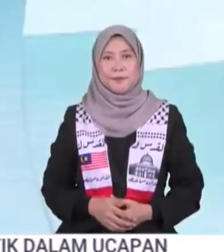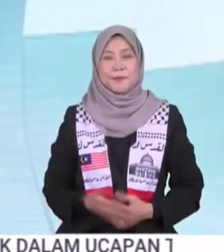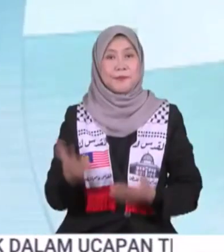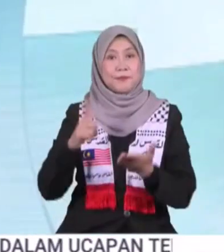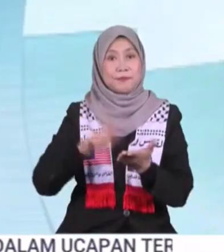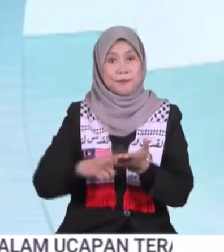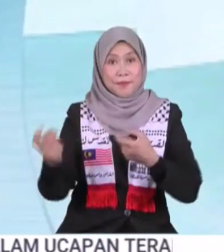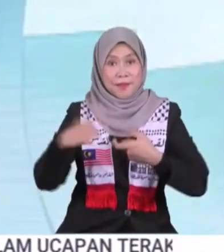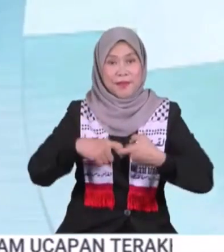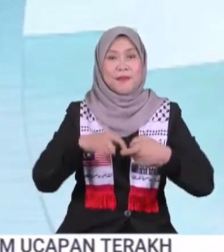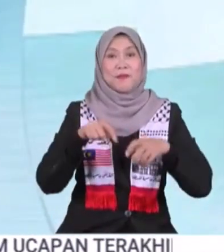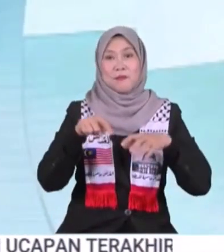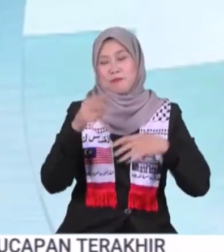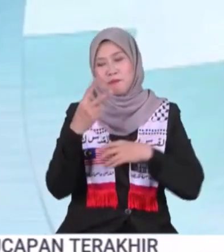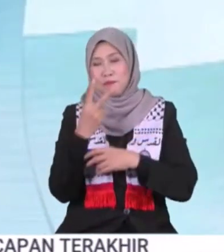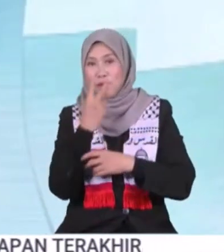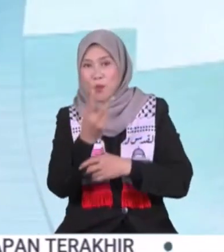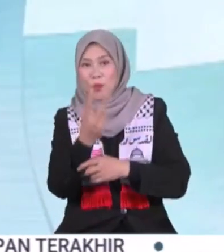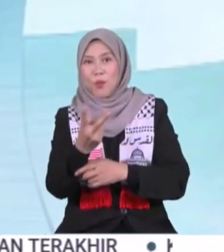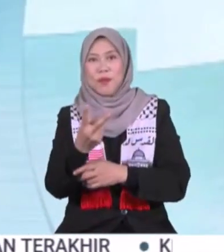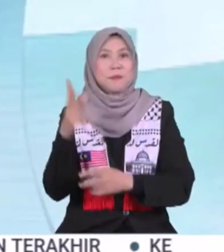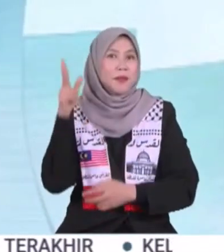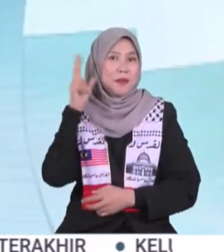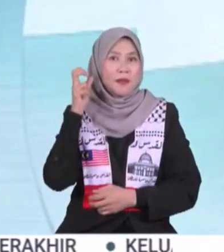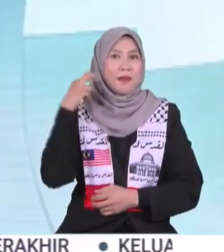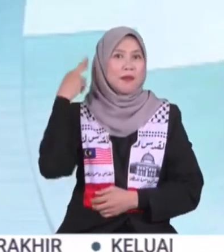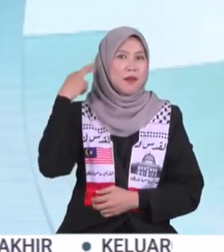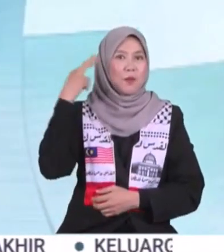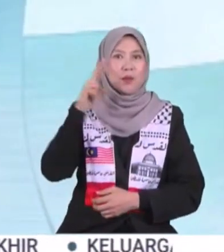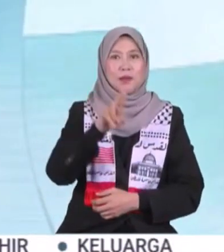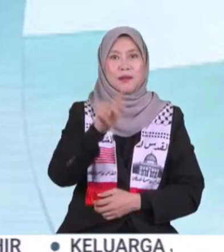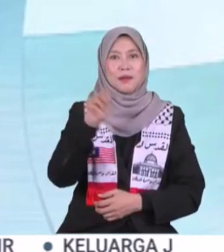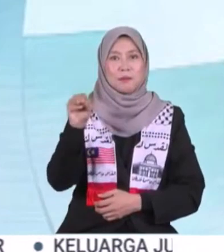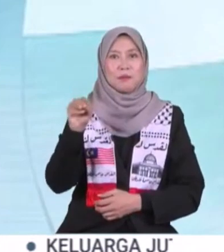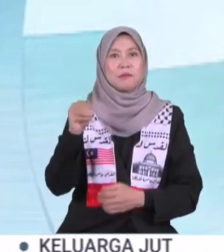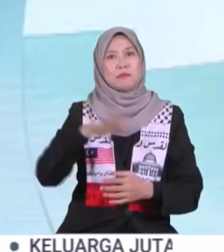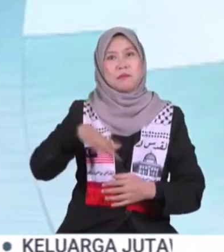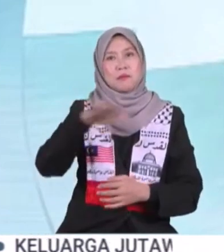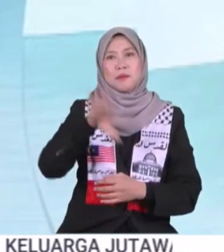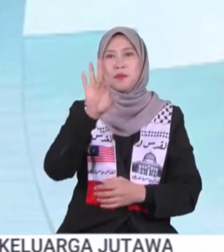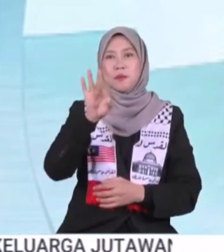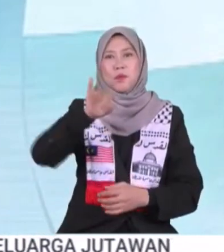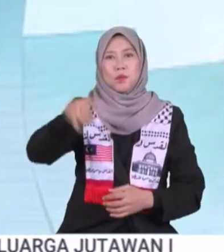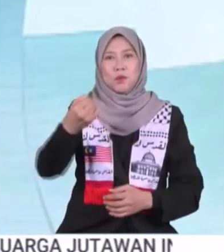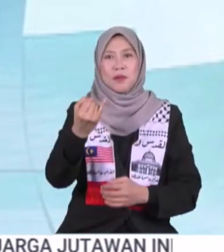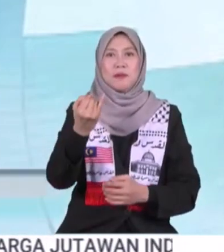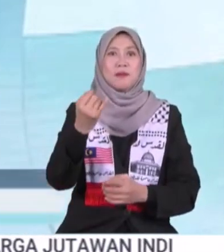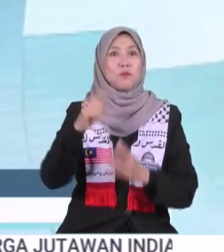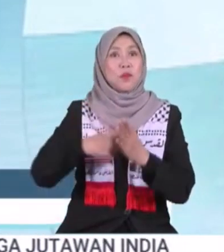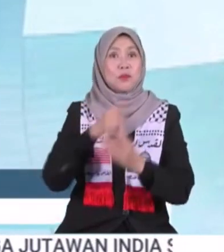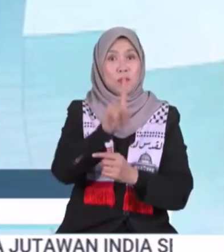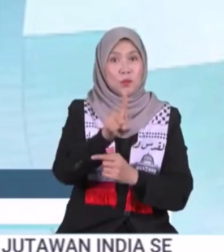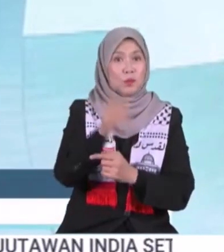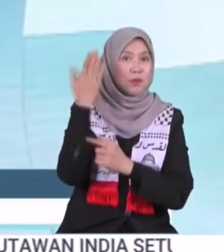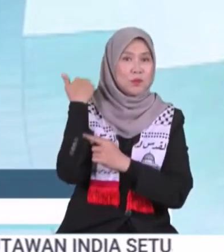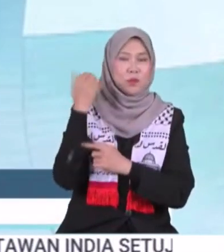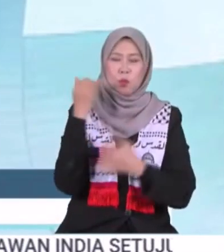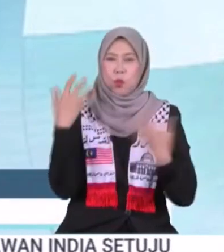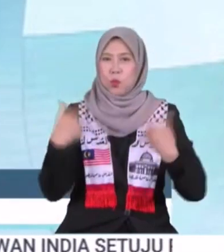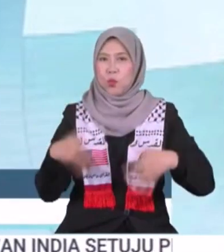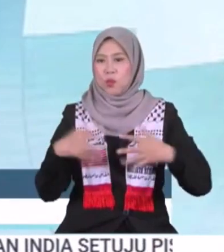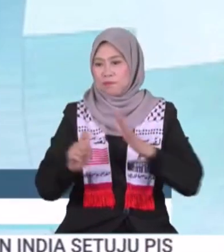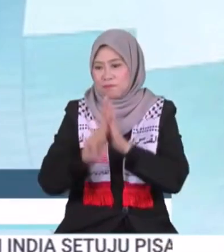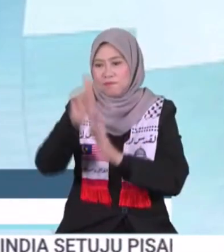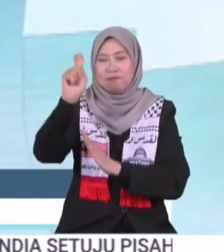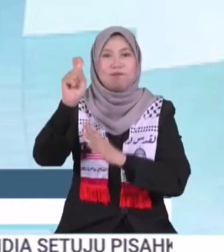Dalam perkembangan berkaitan, penonton dan pendengar radio RTM menerusi RTM Klik mencecah 9 juta Januari lalu, iaitu pencapaian tertinggi platform